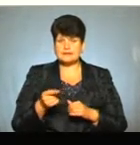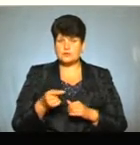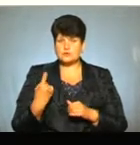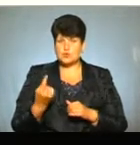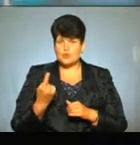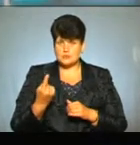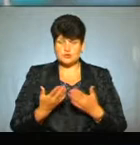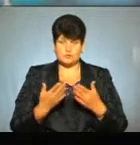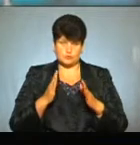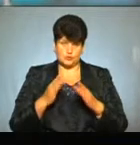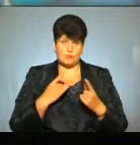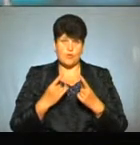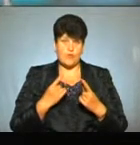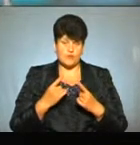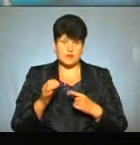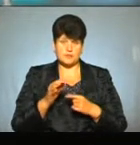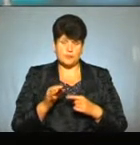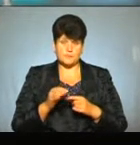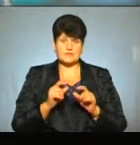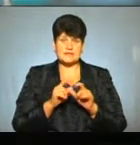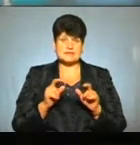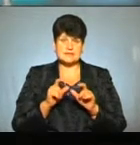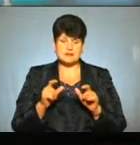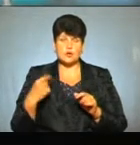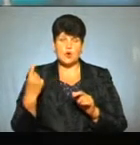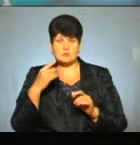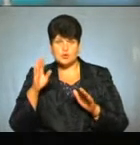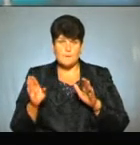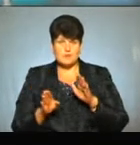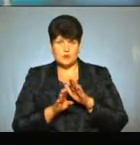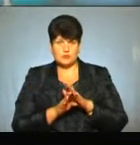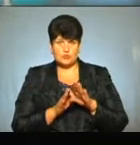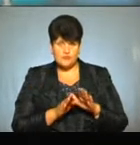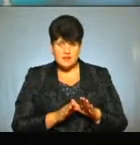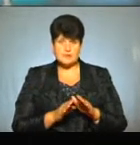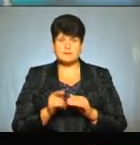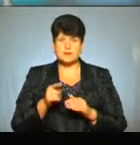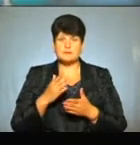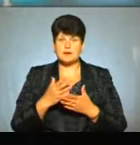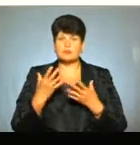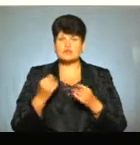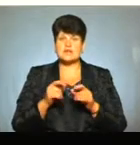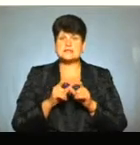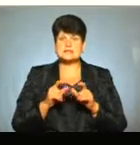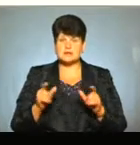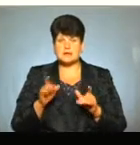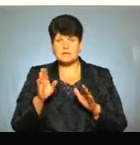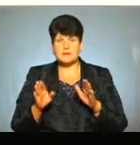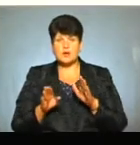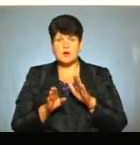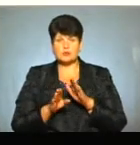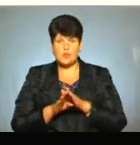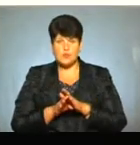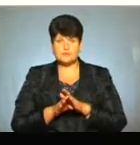Тернопільської області, якщо ми будемо говорити про заклади обласного підпорядкування, адже ми маємо ще заклади, які